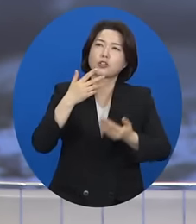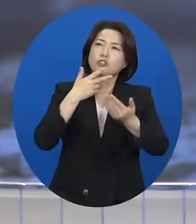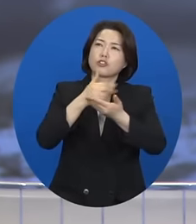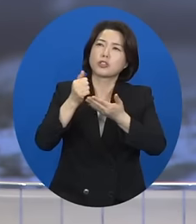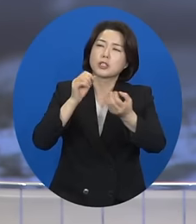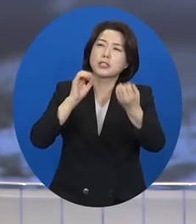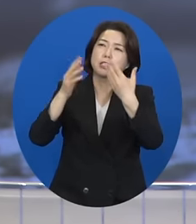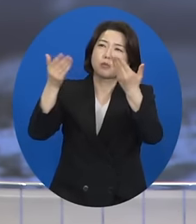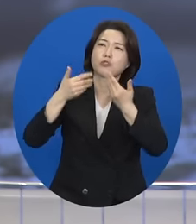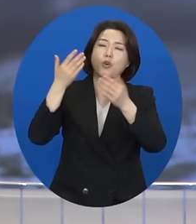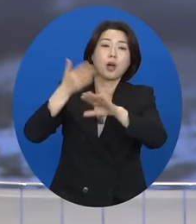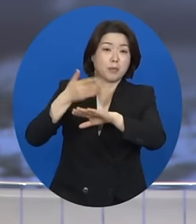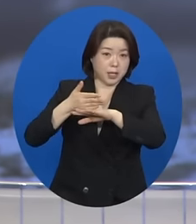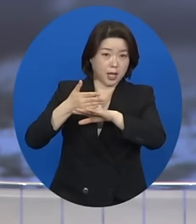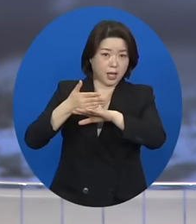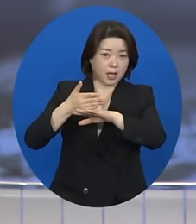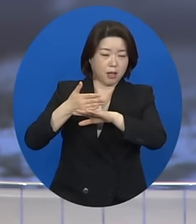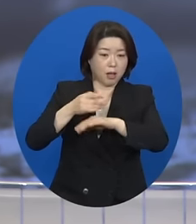만서